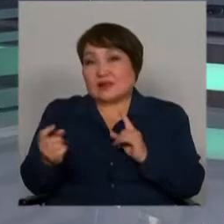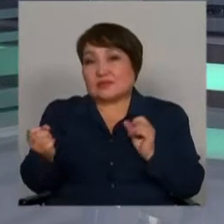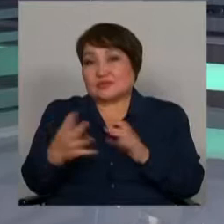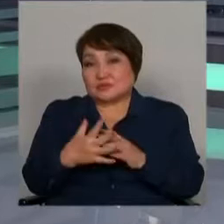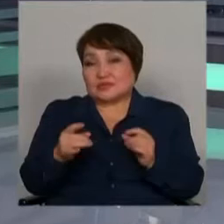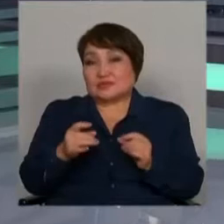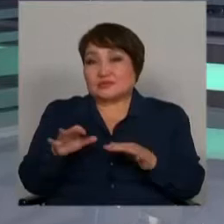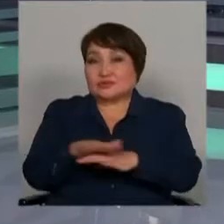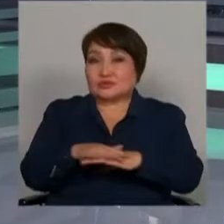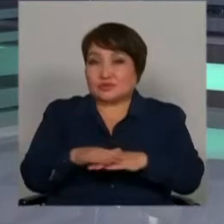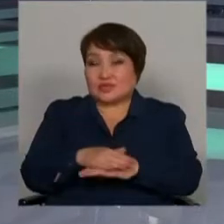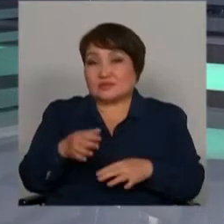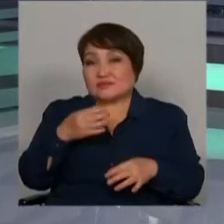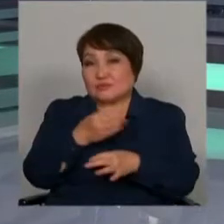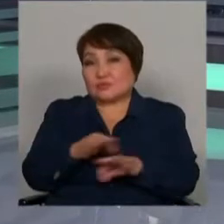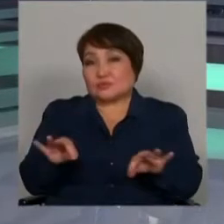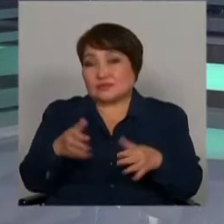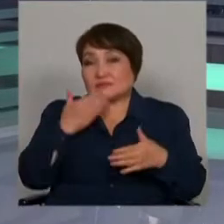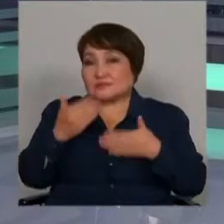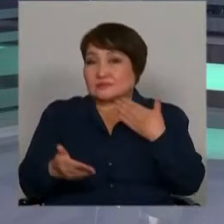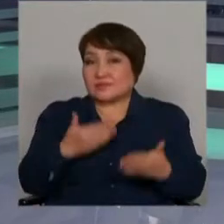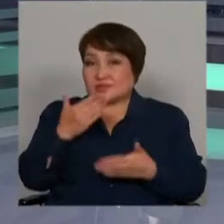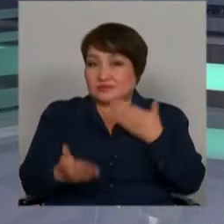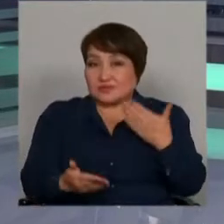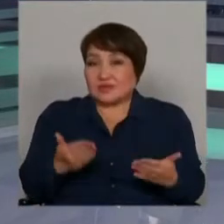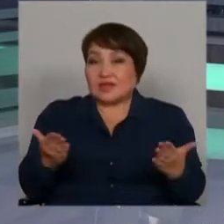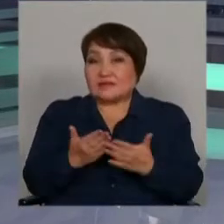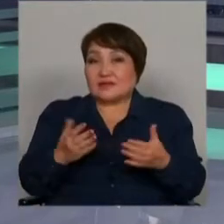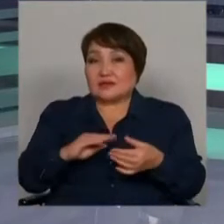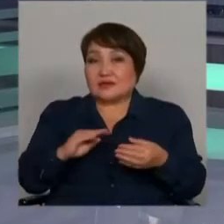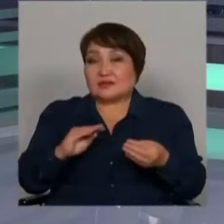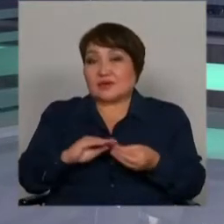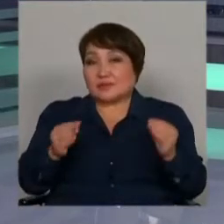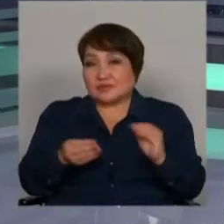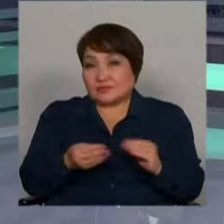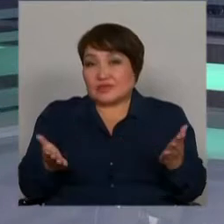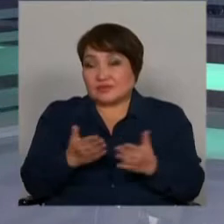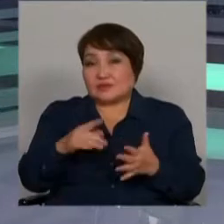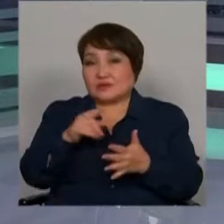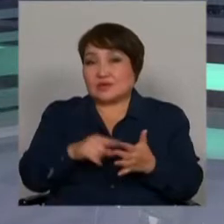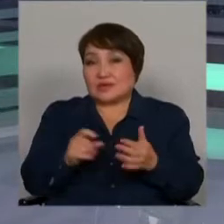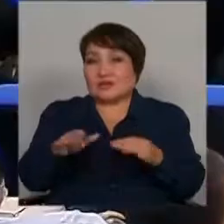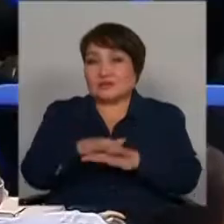бөлек тағы қандай мәселелер көтерілді? Халықтың көкейіндегісін тілшіміз Жадыра Омаржан тыңдап қайтты.